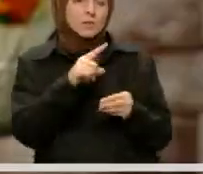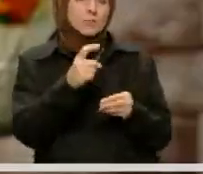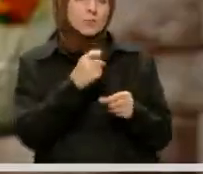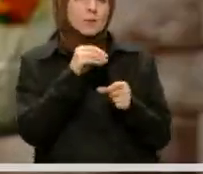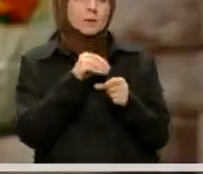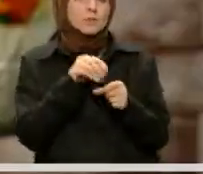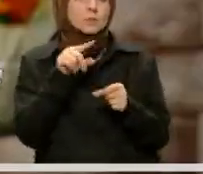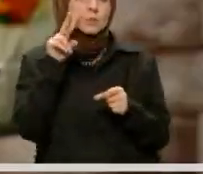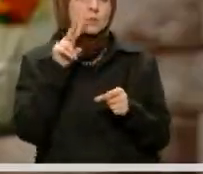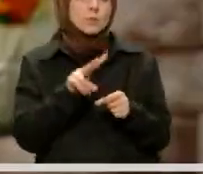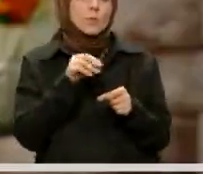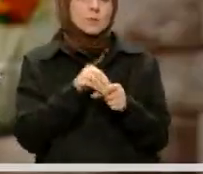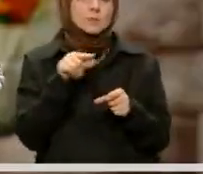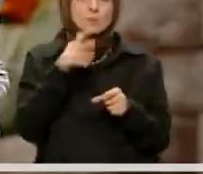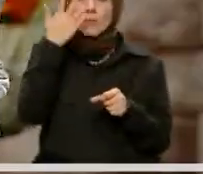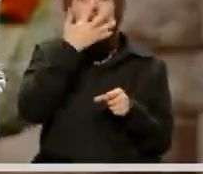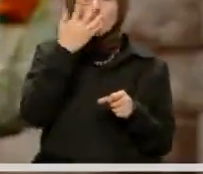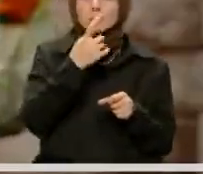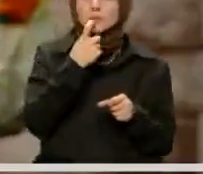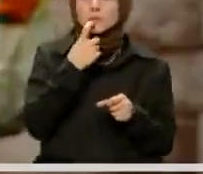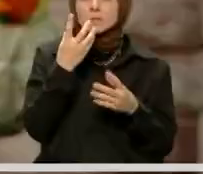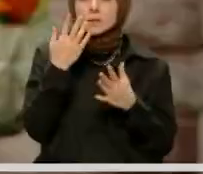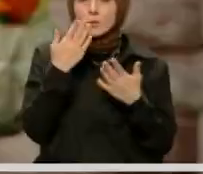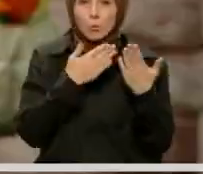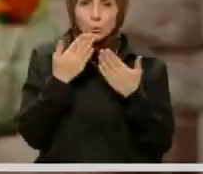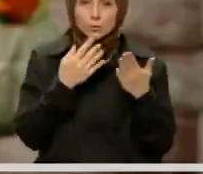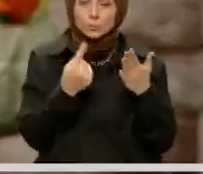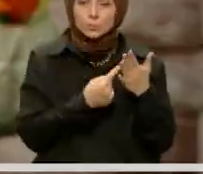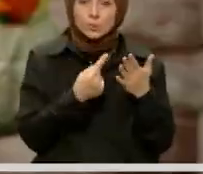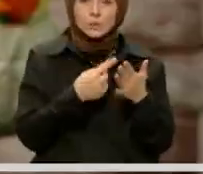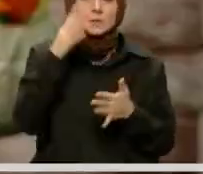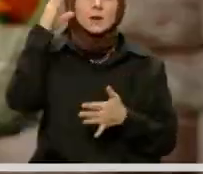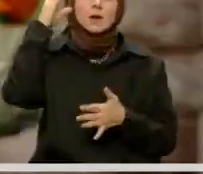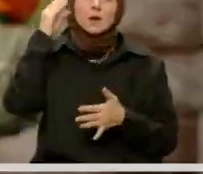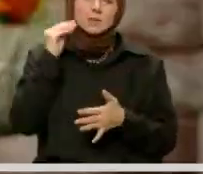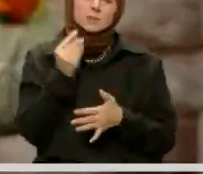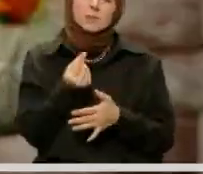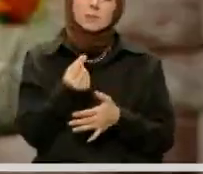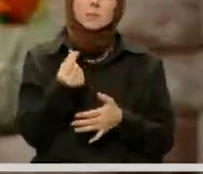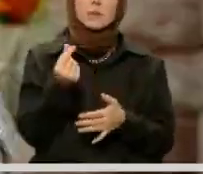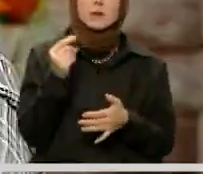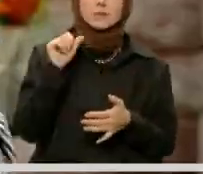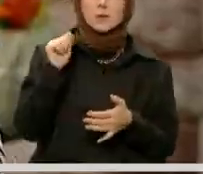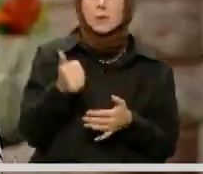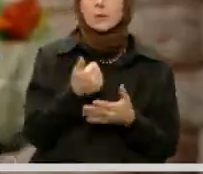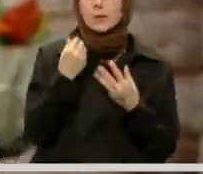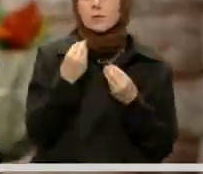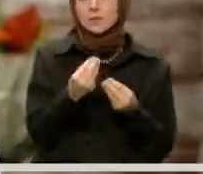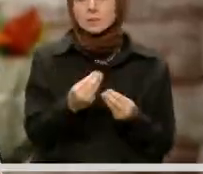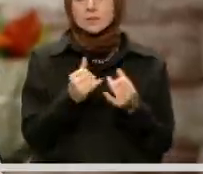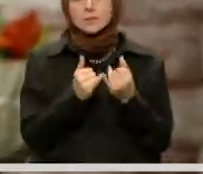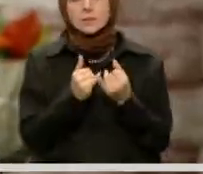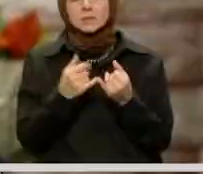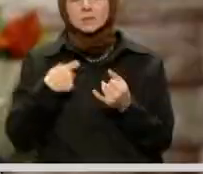için o Arapçasını okuduğumuz, lafzını okuduğumuz Kur'an'ın manasına da biraz ehemmiyet gösterilmesini ben kardeşlerimden